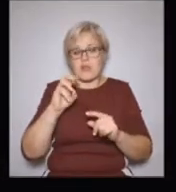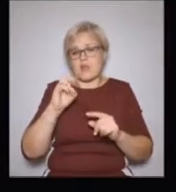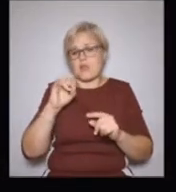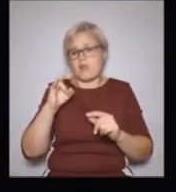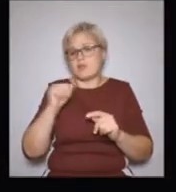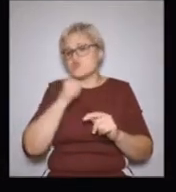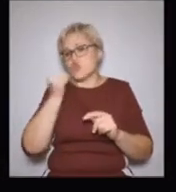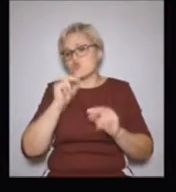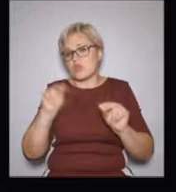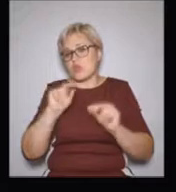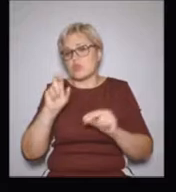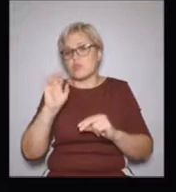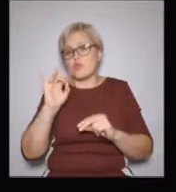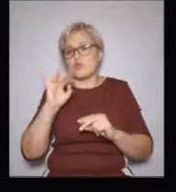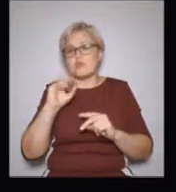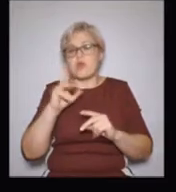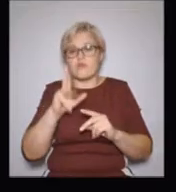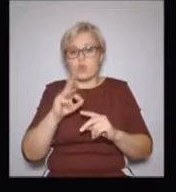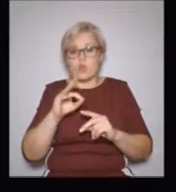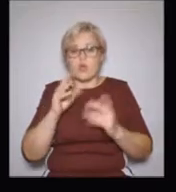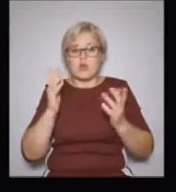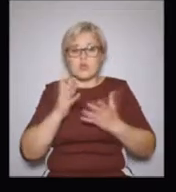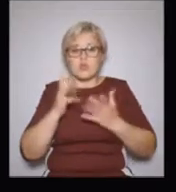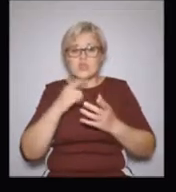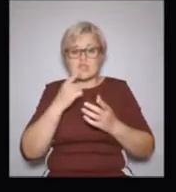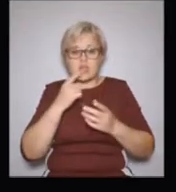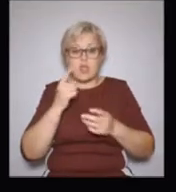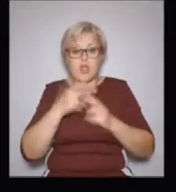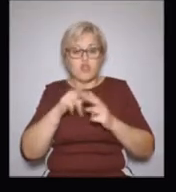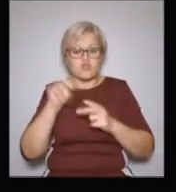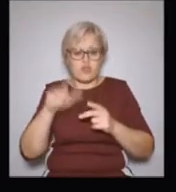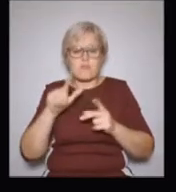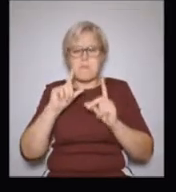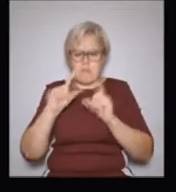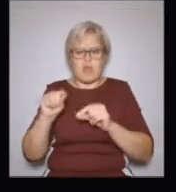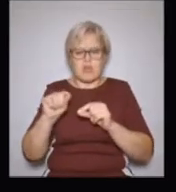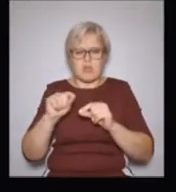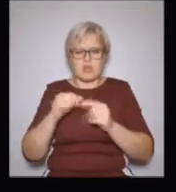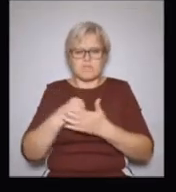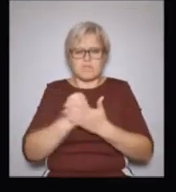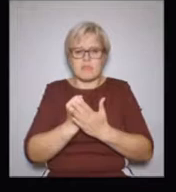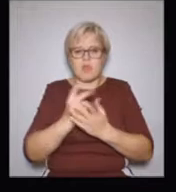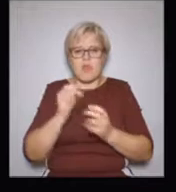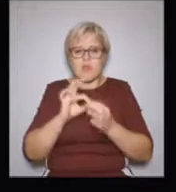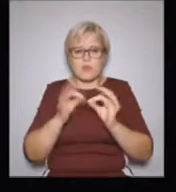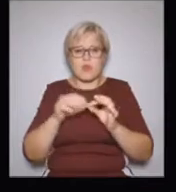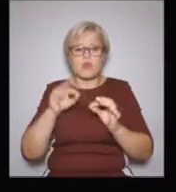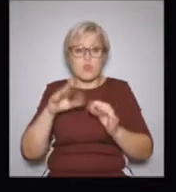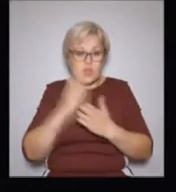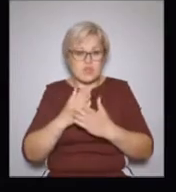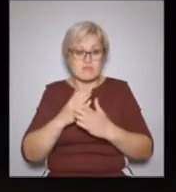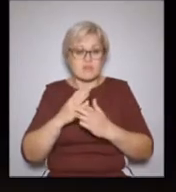этот человек поедет на олимпиаду то есть отборами его не будем мучить